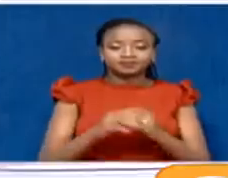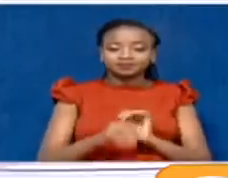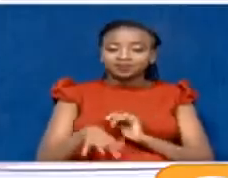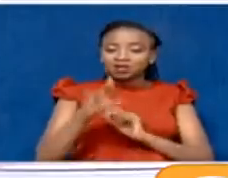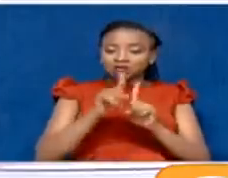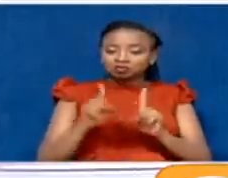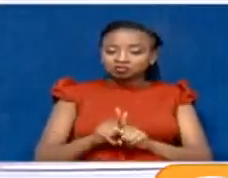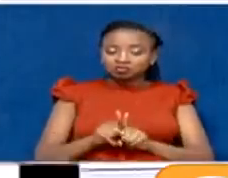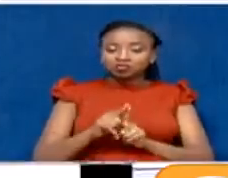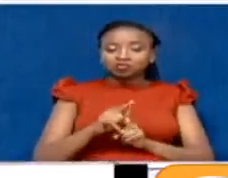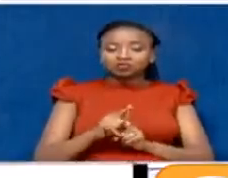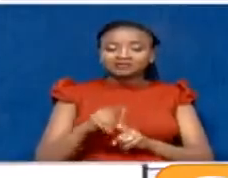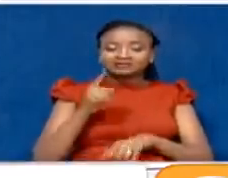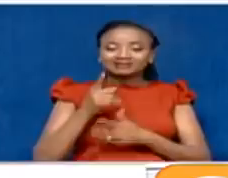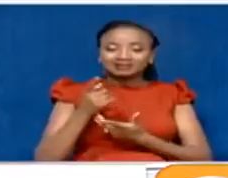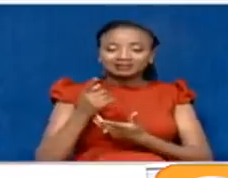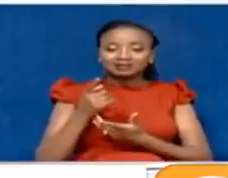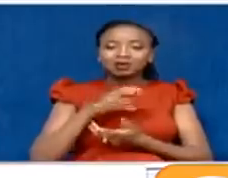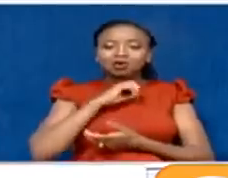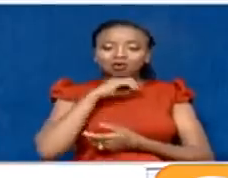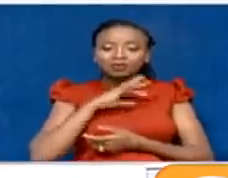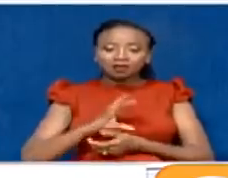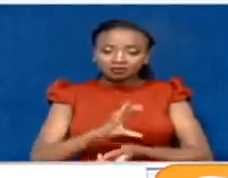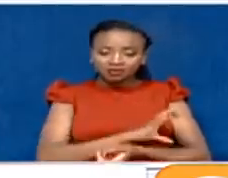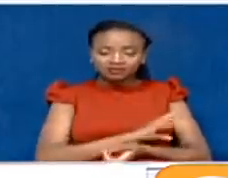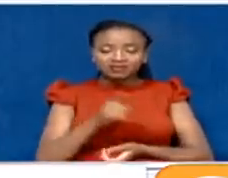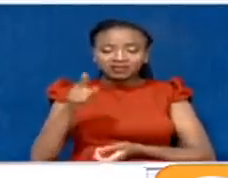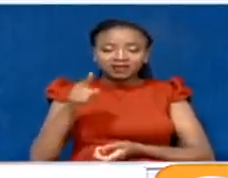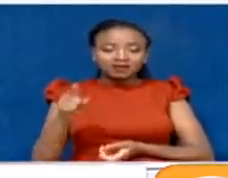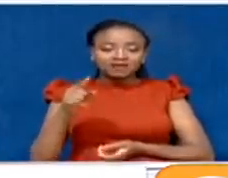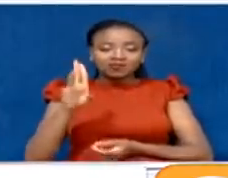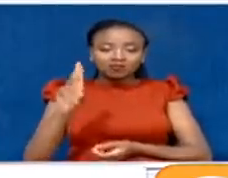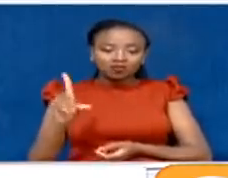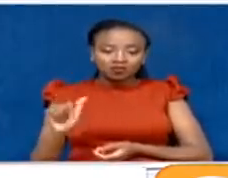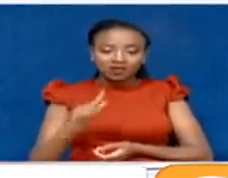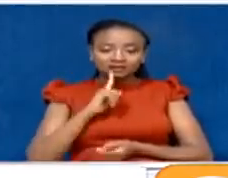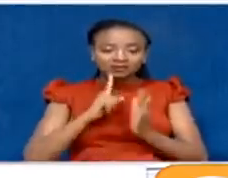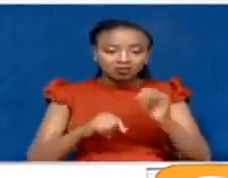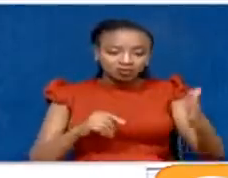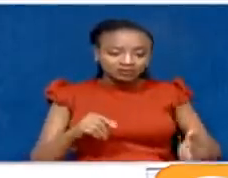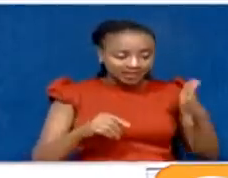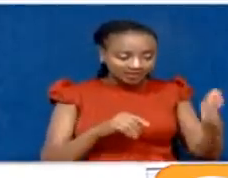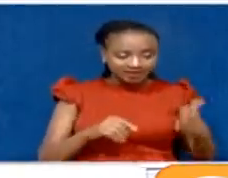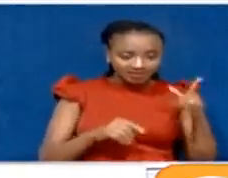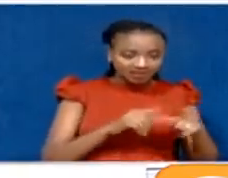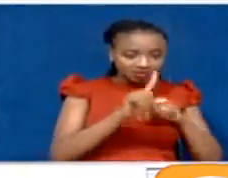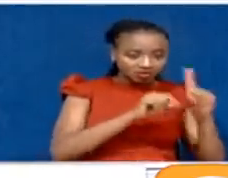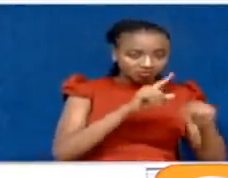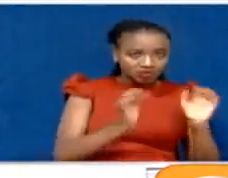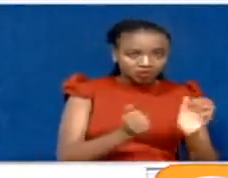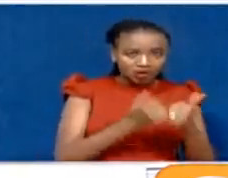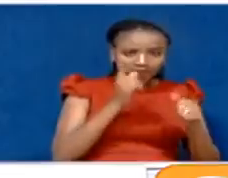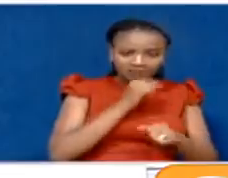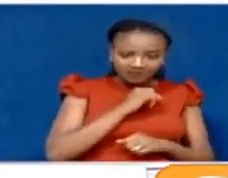Jopo la malalamishi la chama cha UDA limebatilisha matokeo ya uchaguzi wa eneo bunge la Naivasha kwenye mchujo wake uliofanyika siku ya